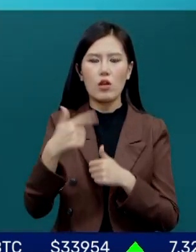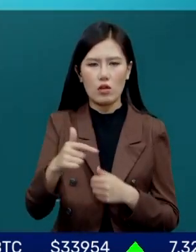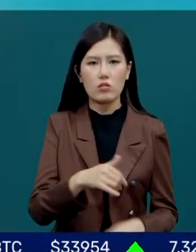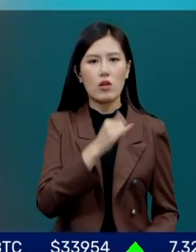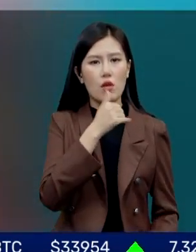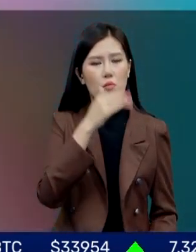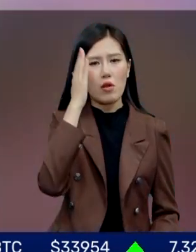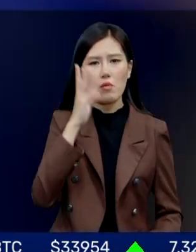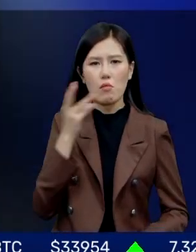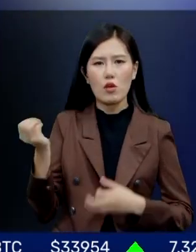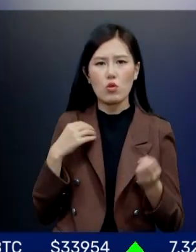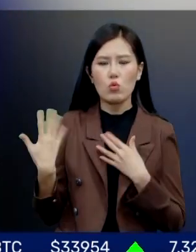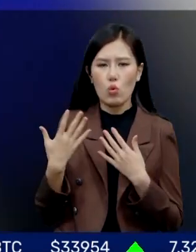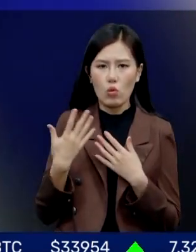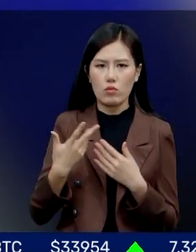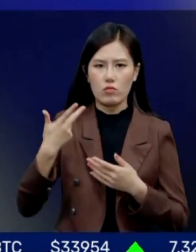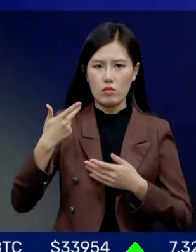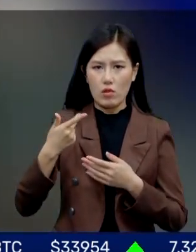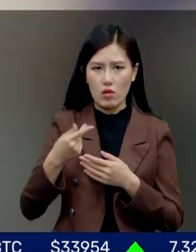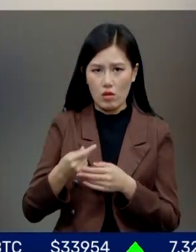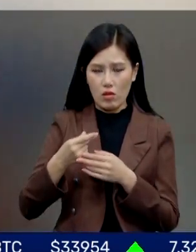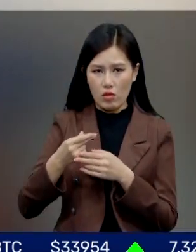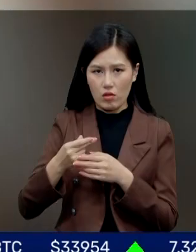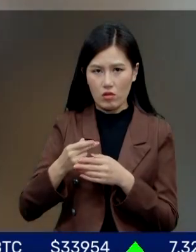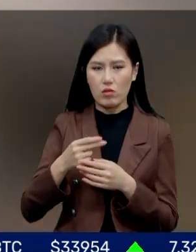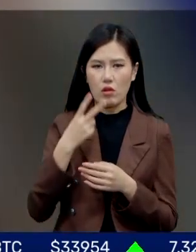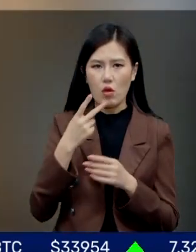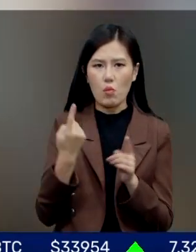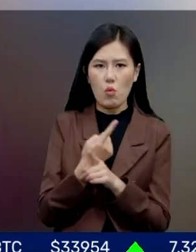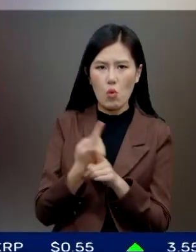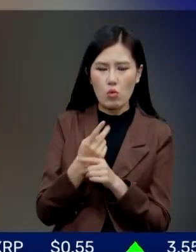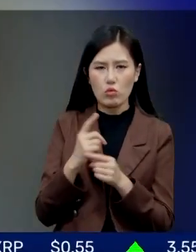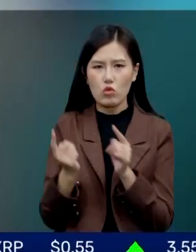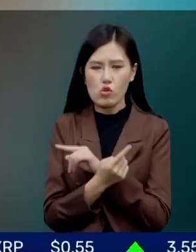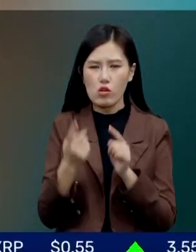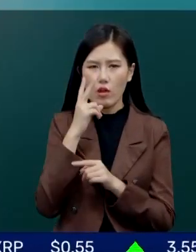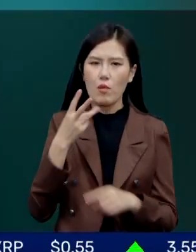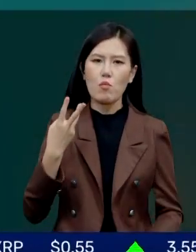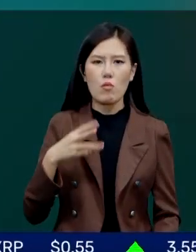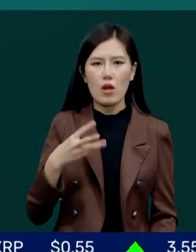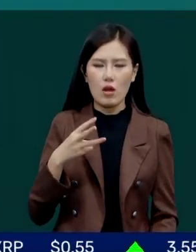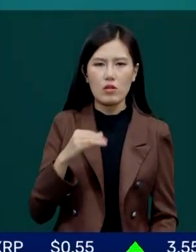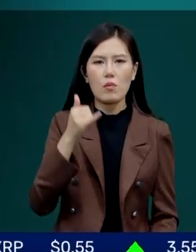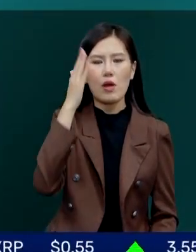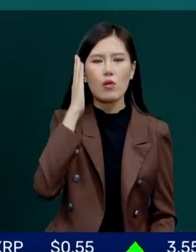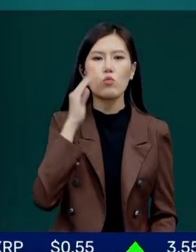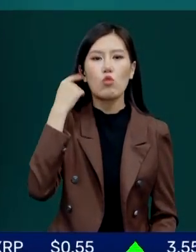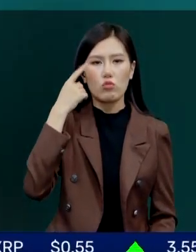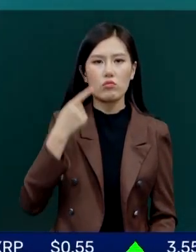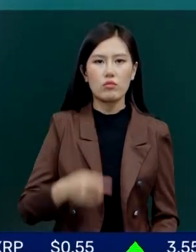бэлэн найруулсан тариаг уян зүгээр хатхан хийсэн. Тариаг буруу найруулсан эсвэл тариа сольж хийсэн байж болзошгүй гэж эцэг чүүд үдэж байгаа